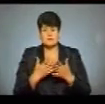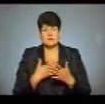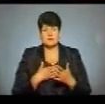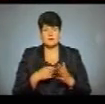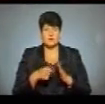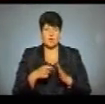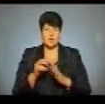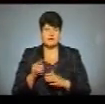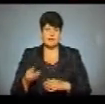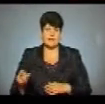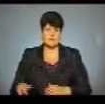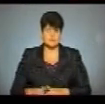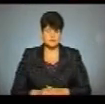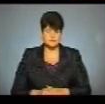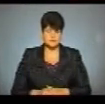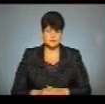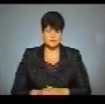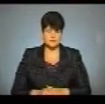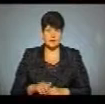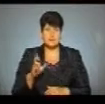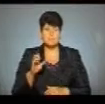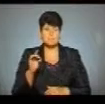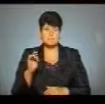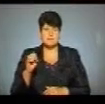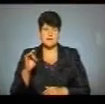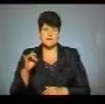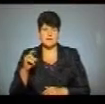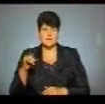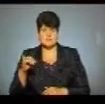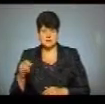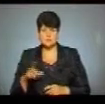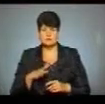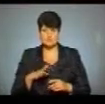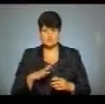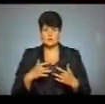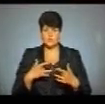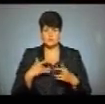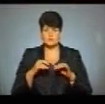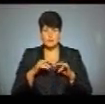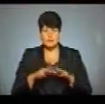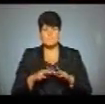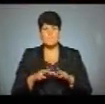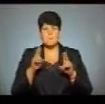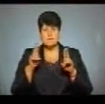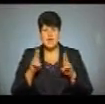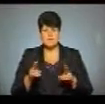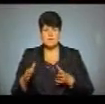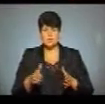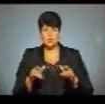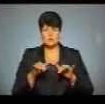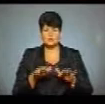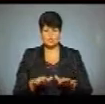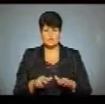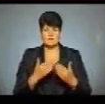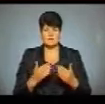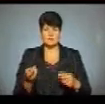кореспонденти. У Березолі відбулося театралізоване дійство про правила дорожнього руху. На виставу прийшли 600 тернопільських